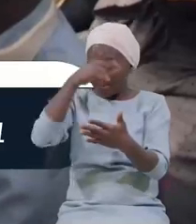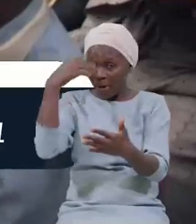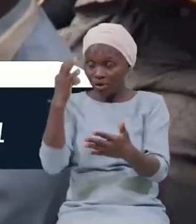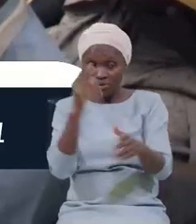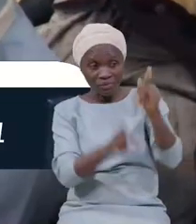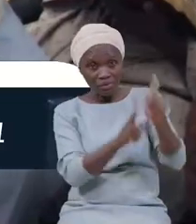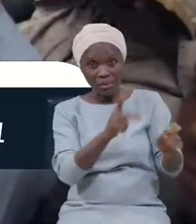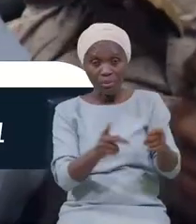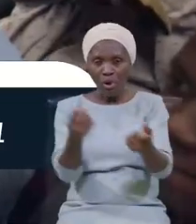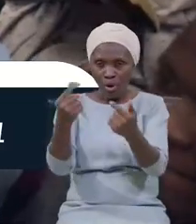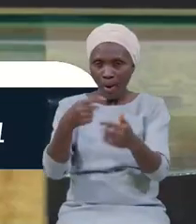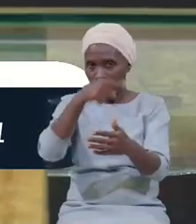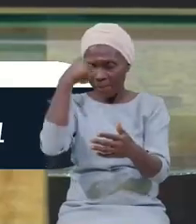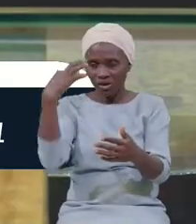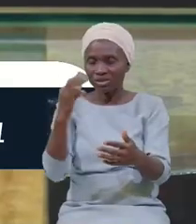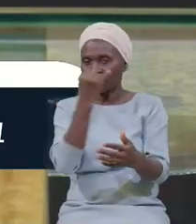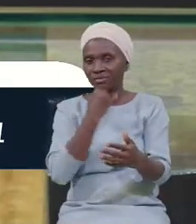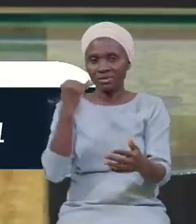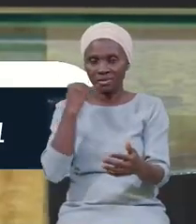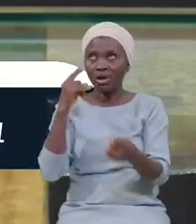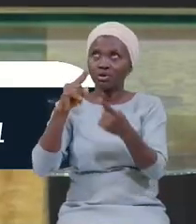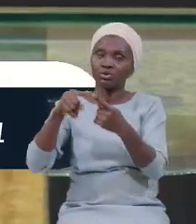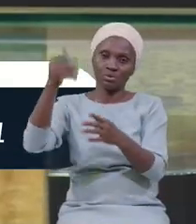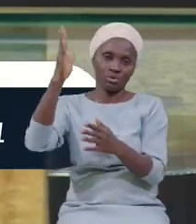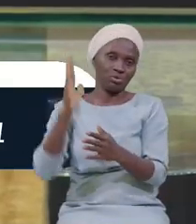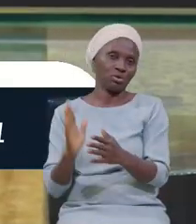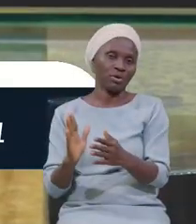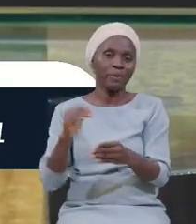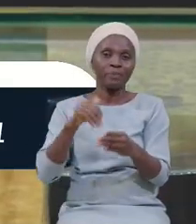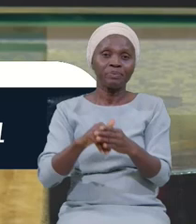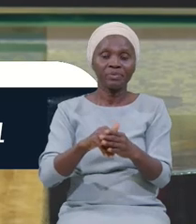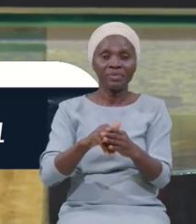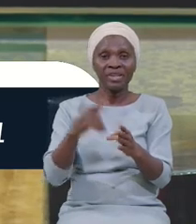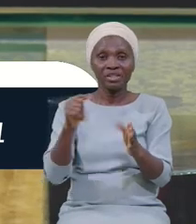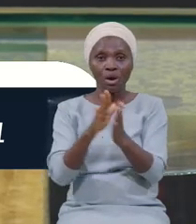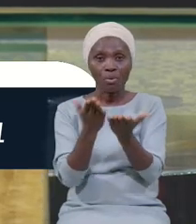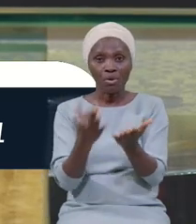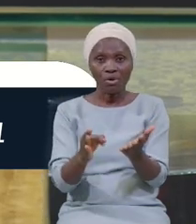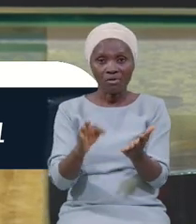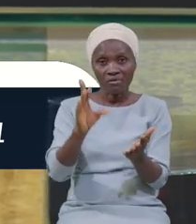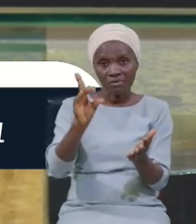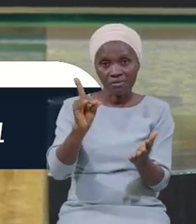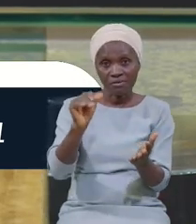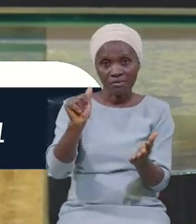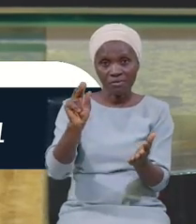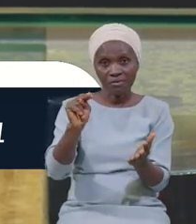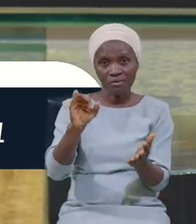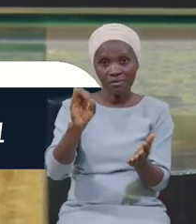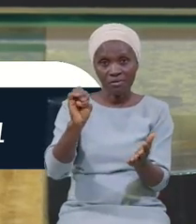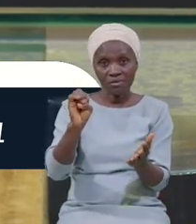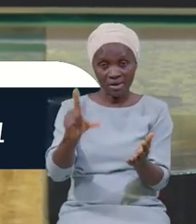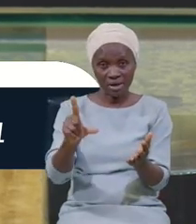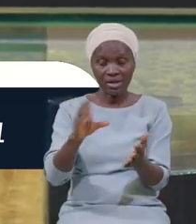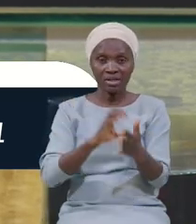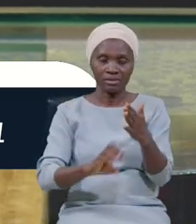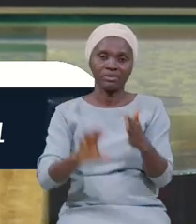pour Zion. Daniel chapitre 9, Daniel 9, je lis le verset,